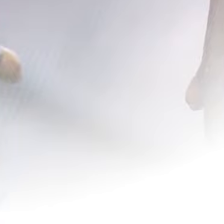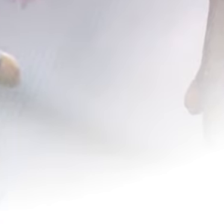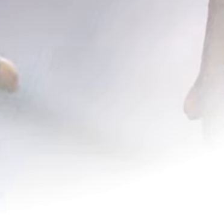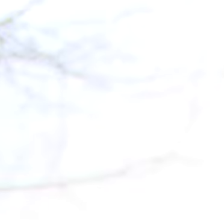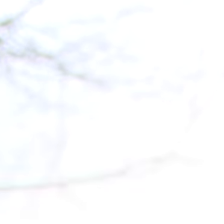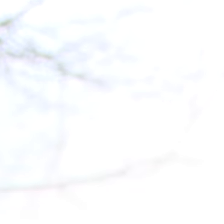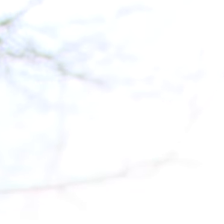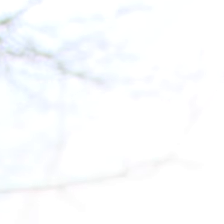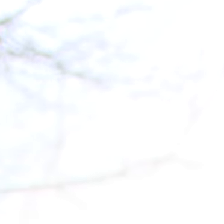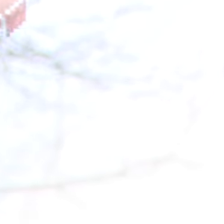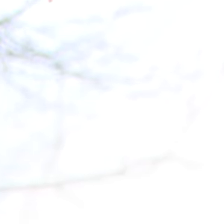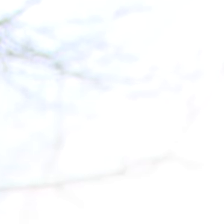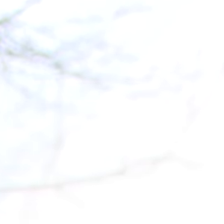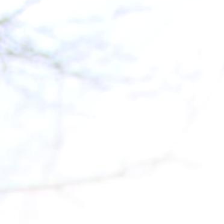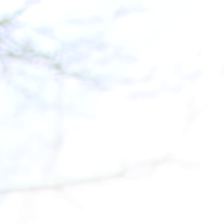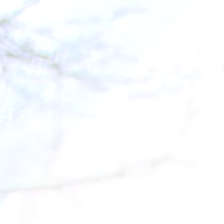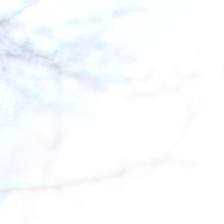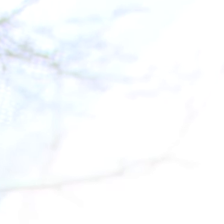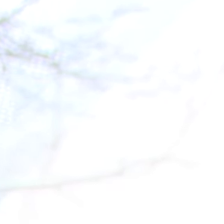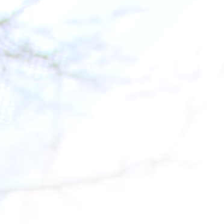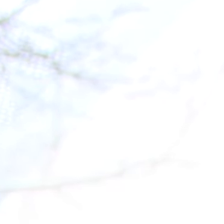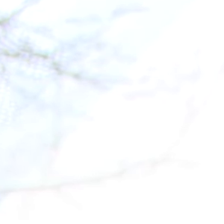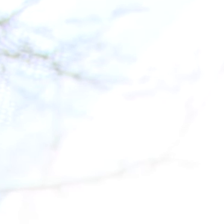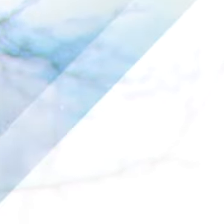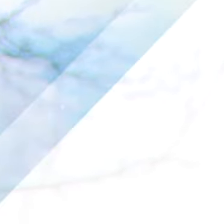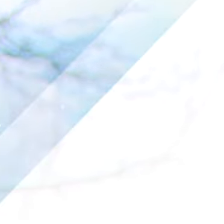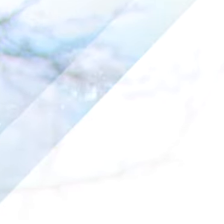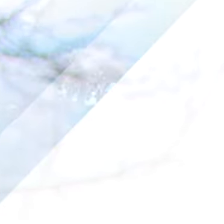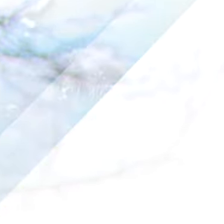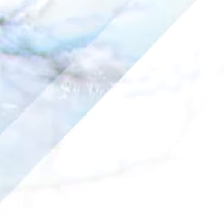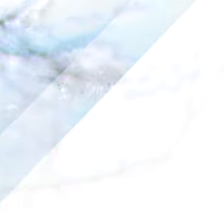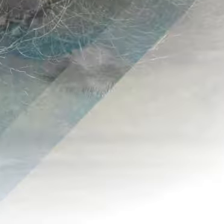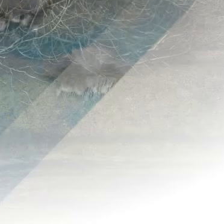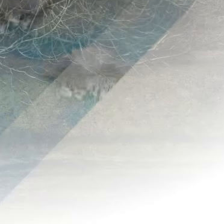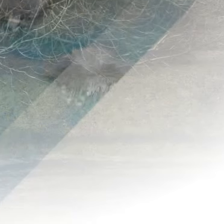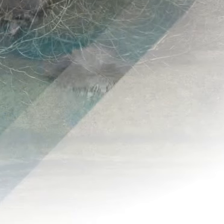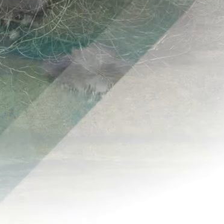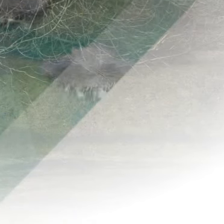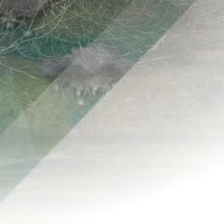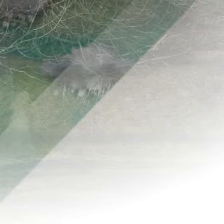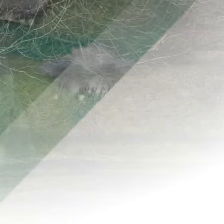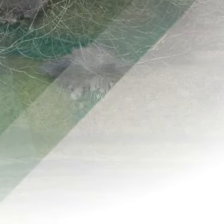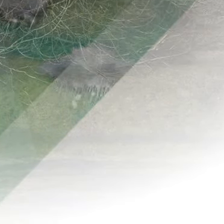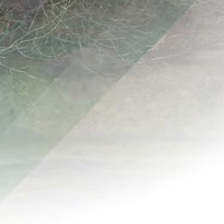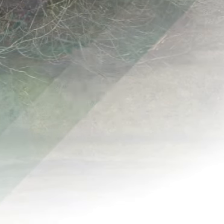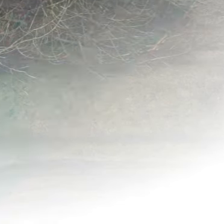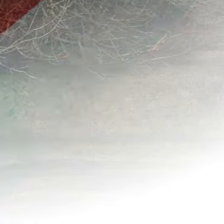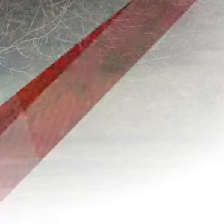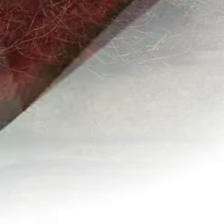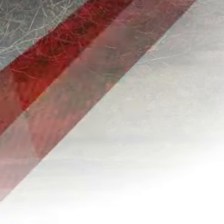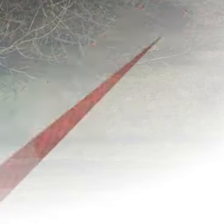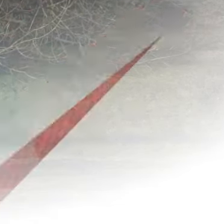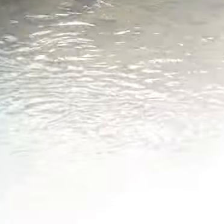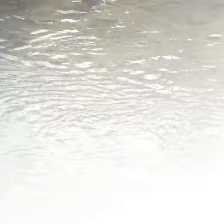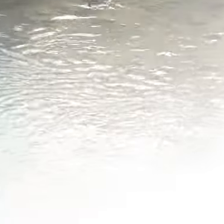таму эмоцыі лепш трымаць пры сабе. Дзень спрыяльны для фізічных нагрузак і падтрымання здаровага ладу жыцця. Няблага